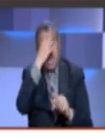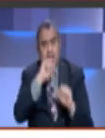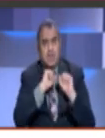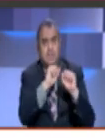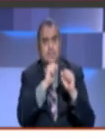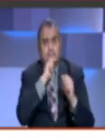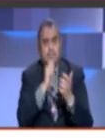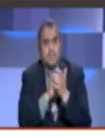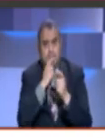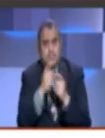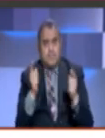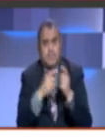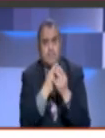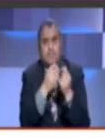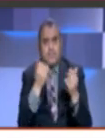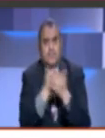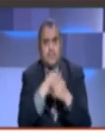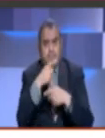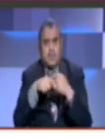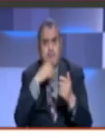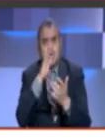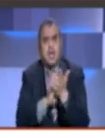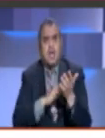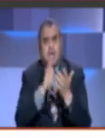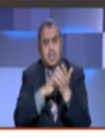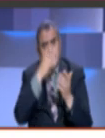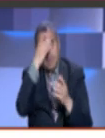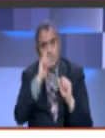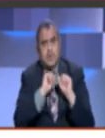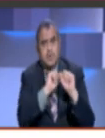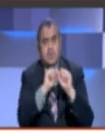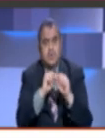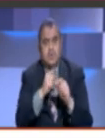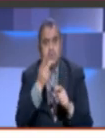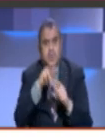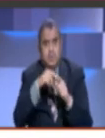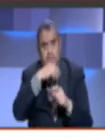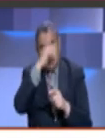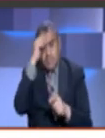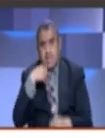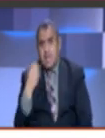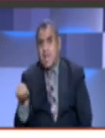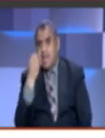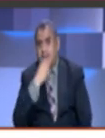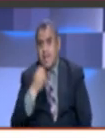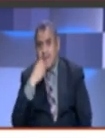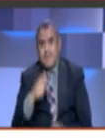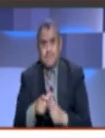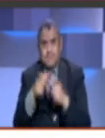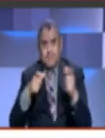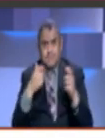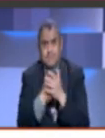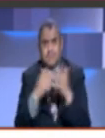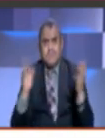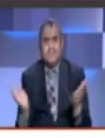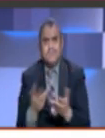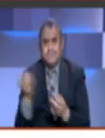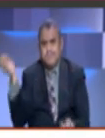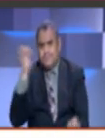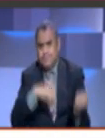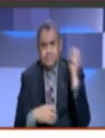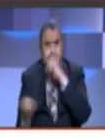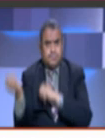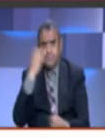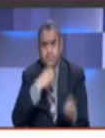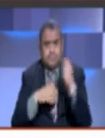وبالتالي بنقلل كثيرا من مخاطر المرض. الإكثار من الطعام، الأكل غير الصحي بالطبع بيؤثر